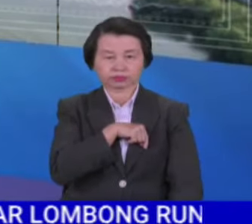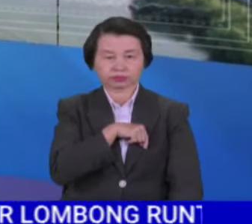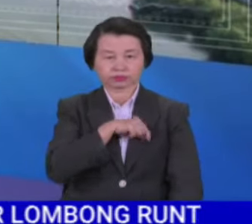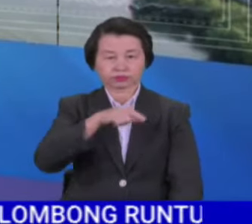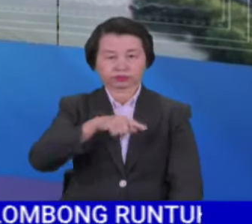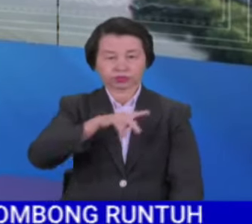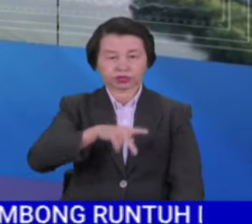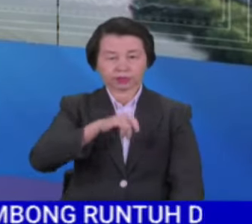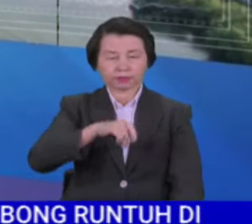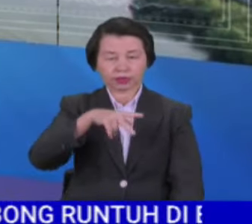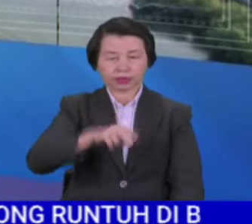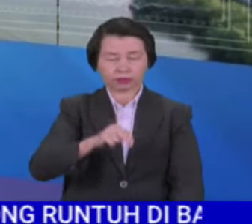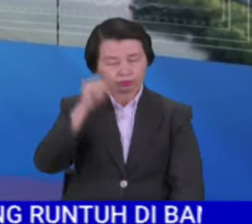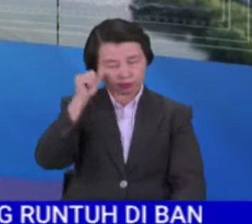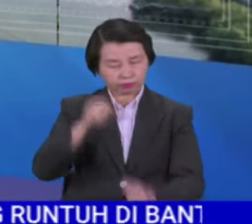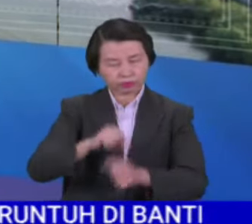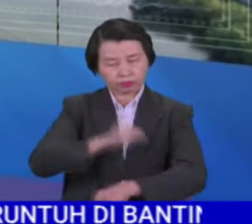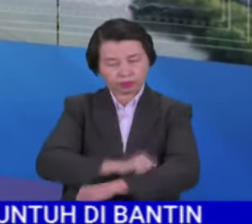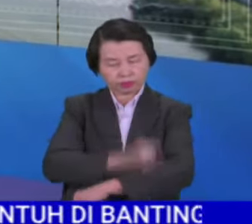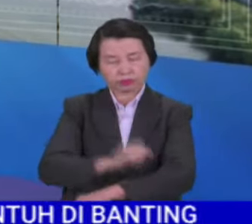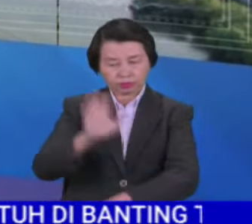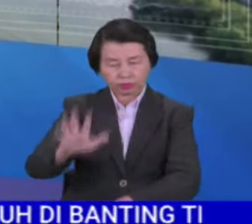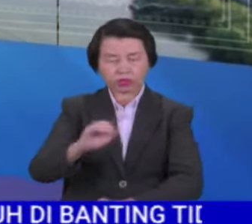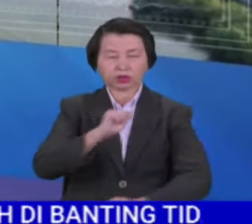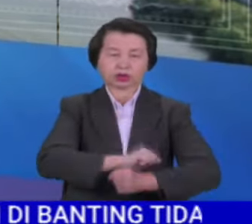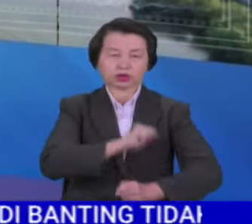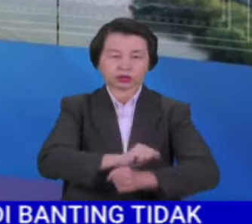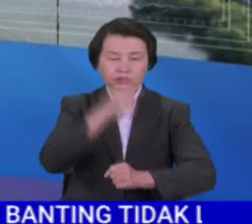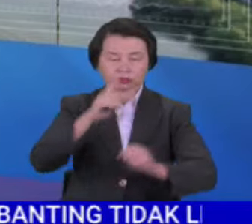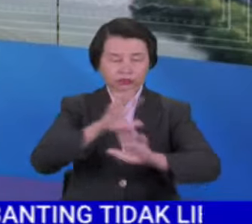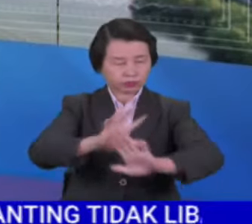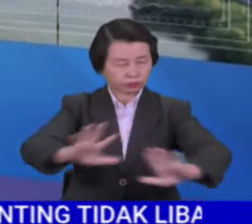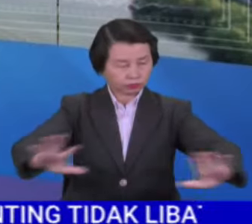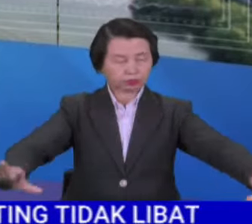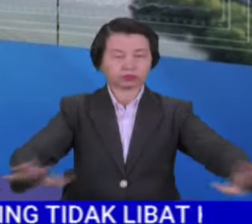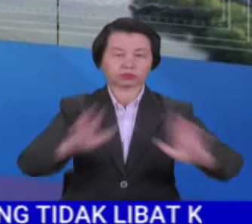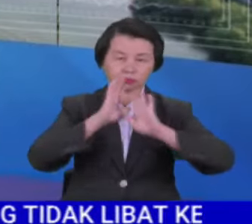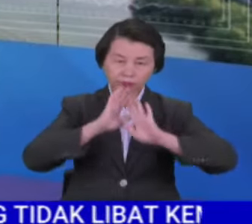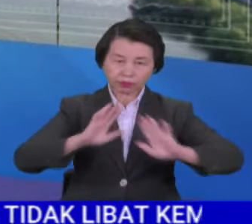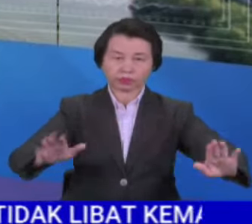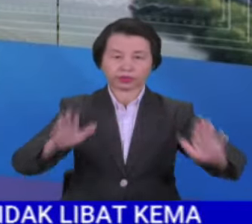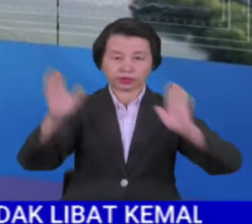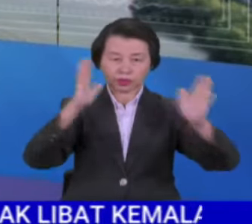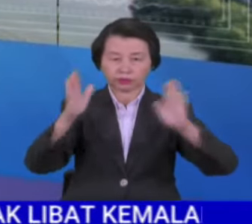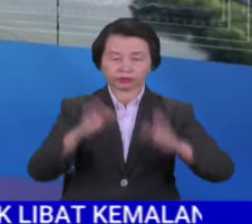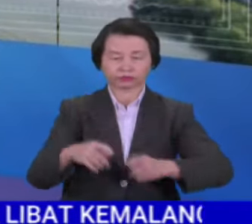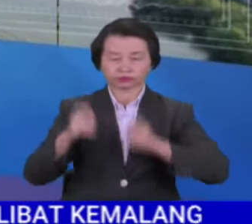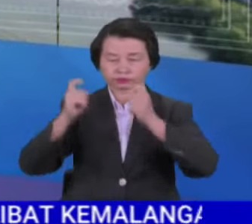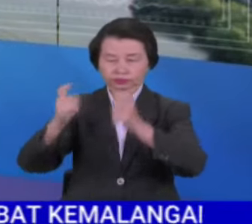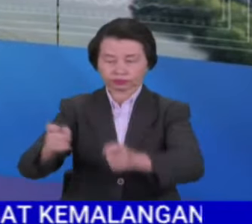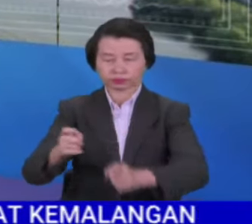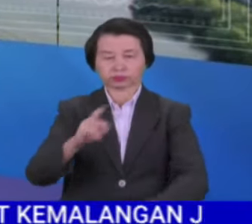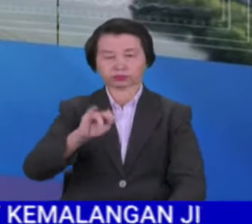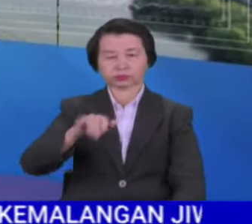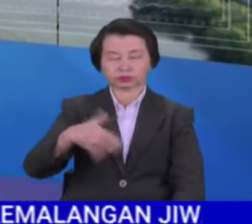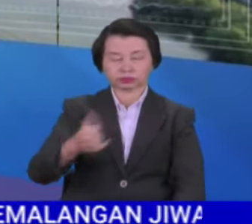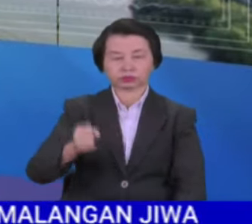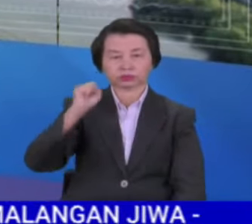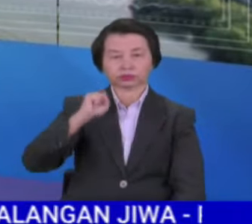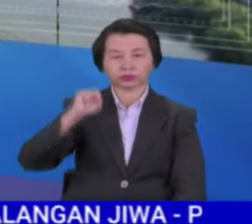pjpn bagi mengenang jasa dan Bakti mereka bertugas demi keamanan negara pemakaian pilihan itu disebut degan peserta workshop